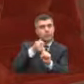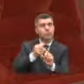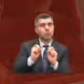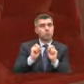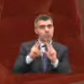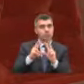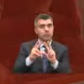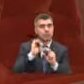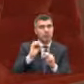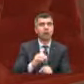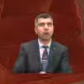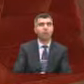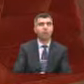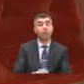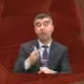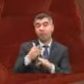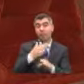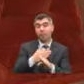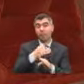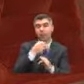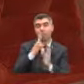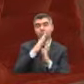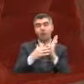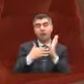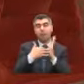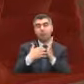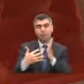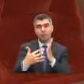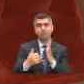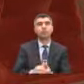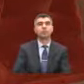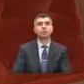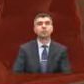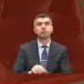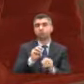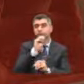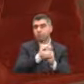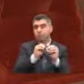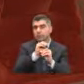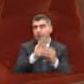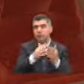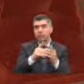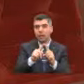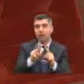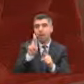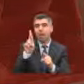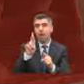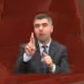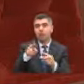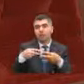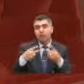بالايصال المباشر، وهذا هو اللي تكلمت عليه في اطار البرنامج اللي قلت بانه غيتقدم جلاله الملك باش